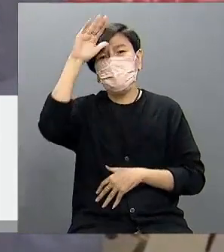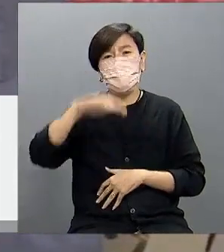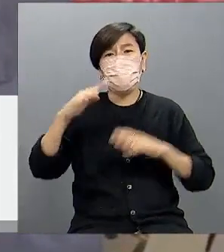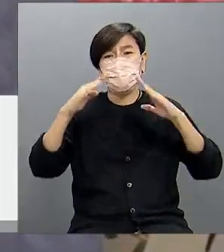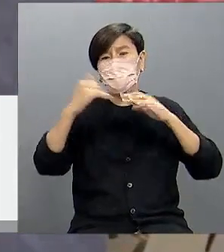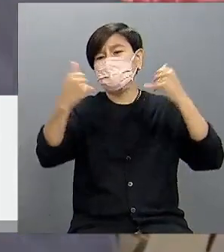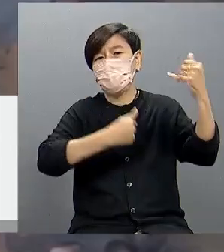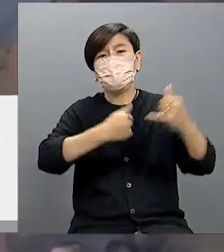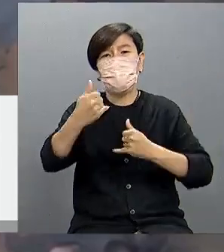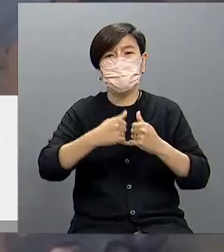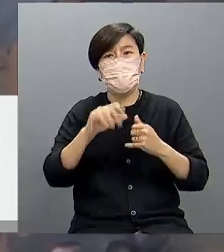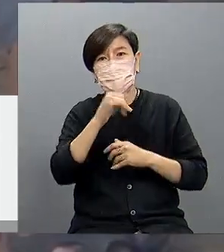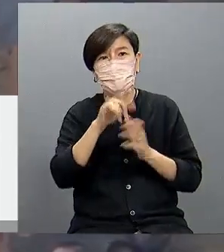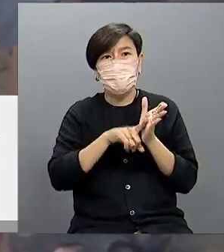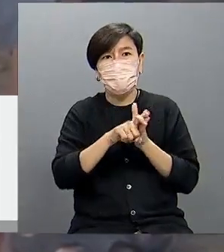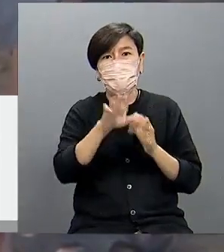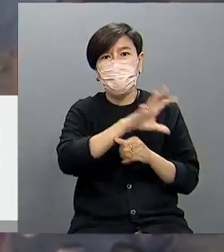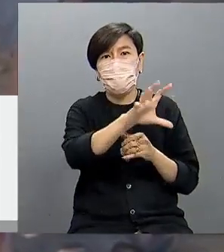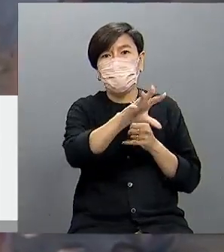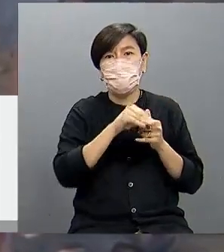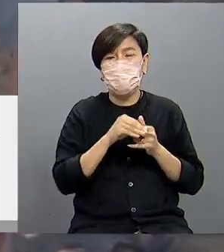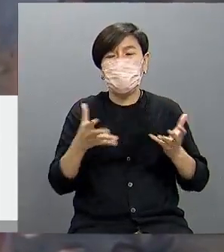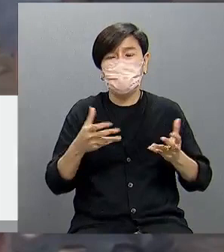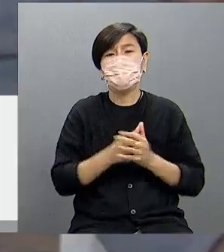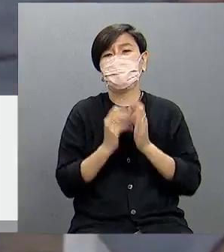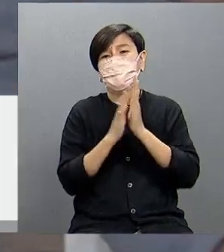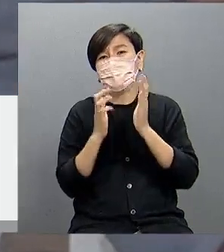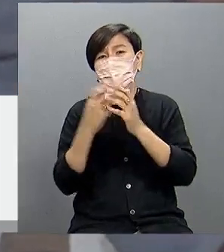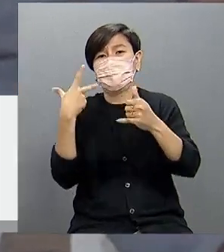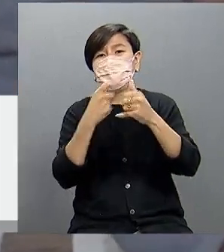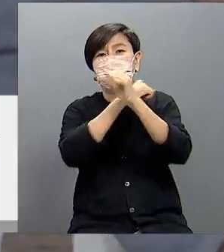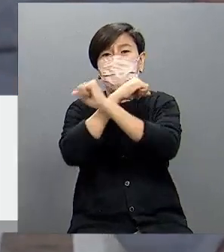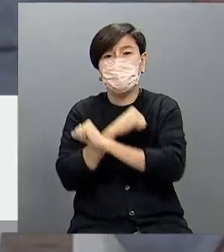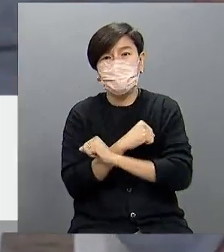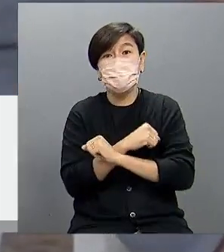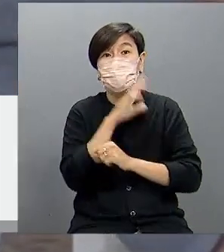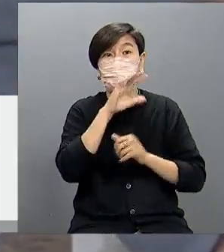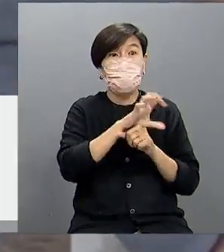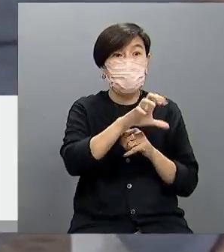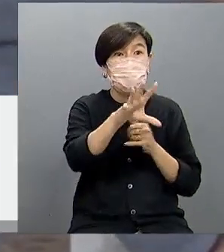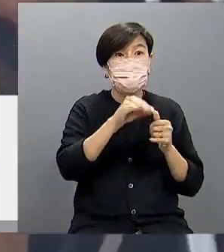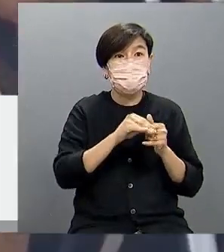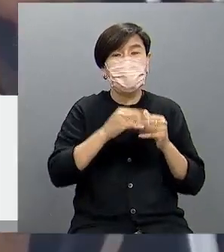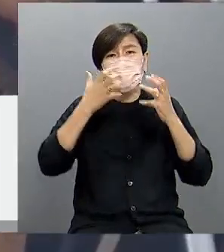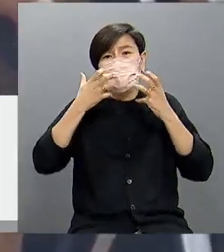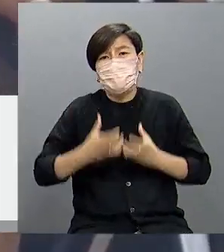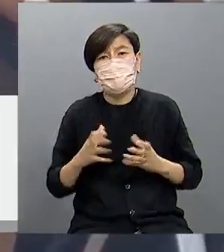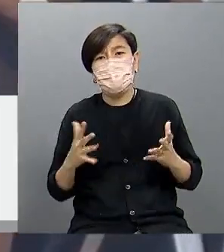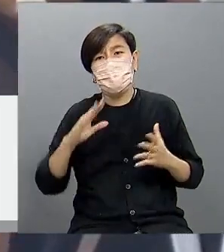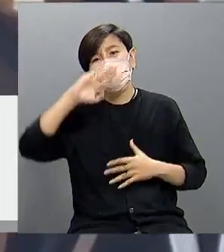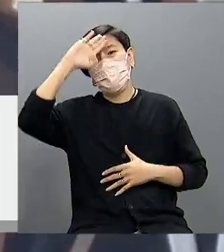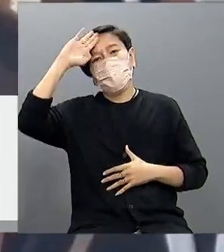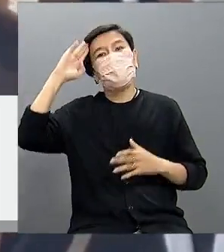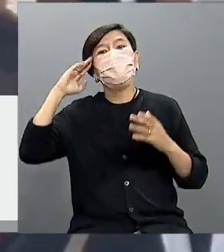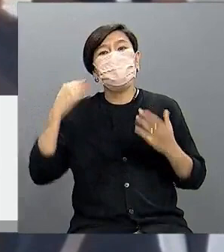โอกาสติดโควิด -19 วัคซีนช่วยป้องกันการเสียชีวิตและทำให้อาการไม่รุนแรงนะคะสัปดาห์นี้อุบลราชธานี